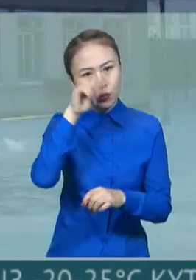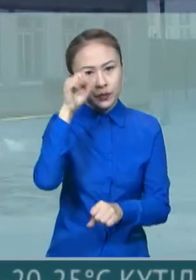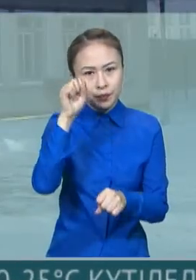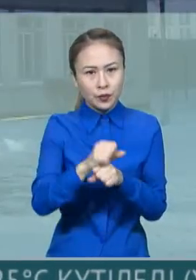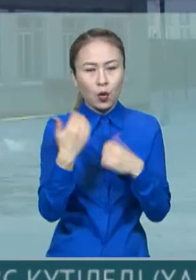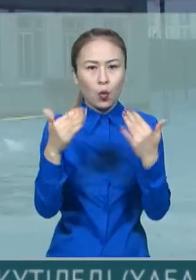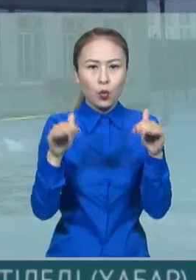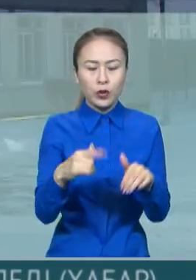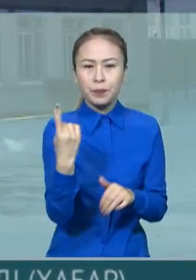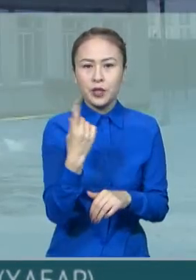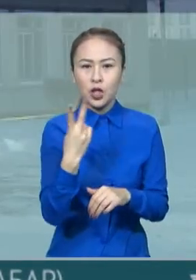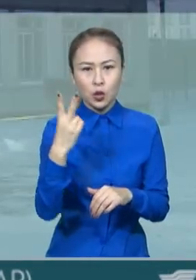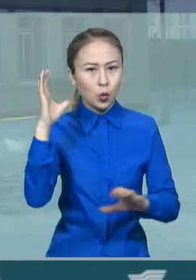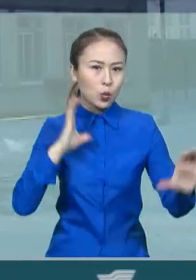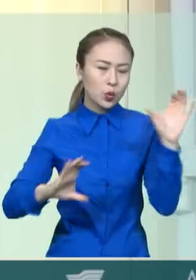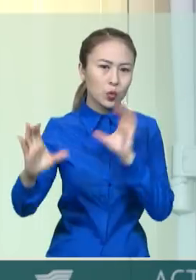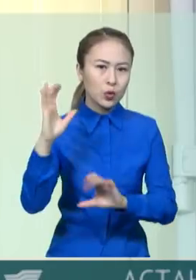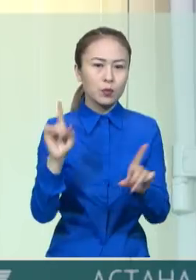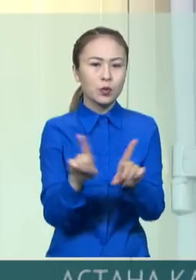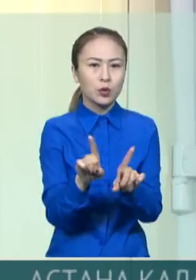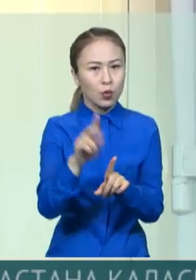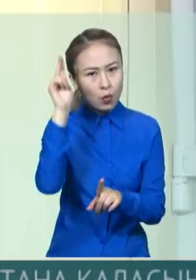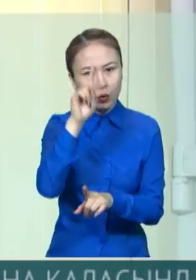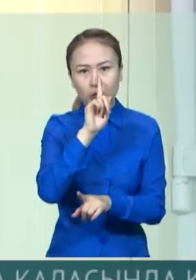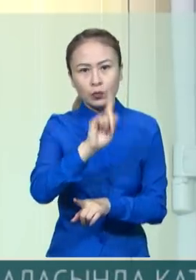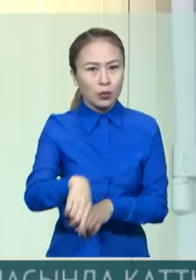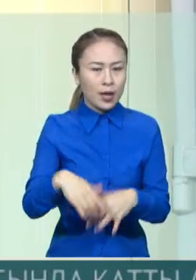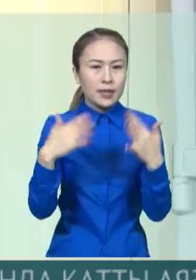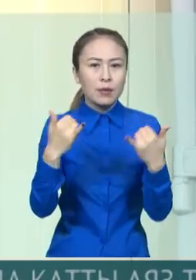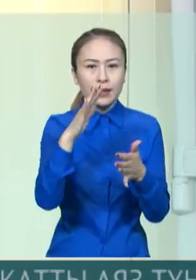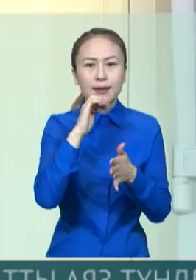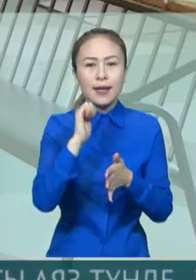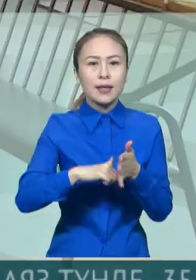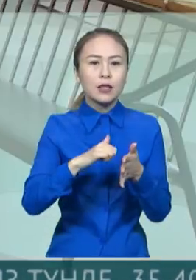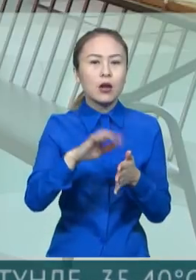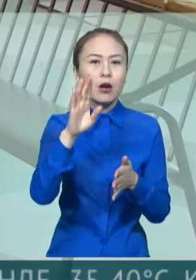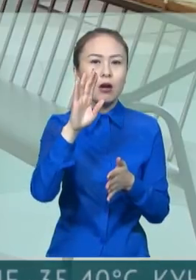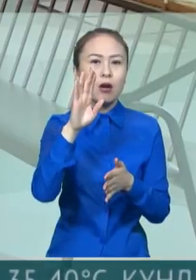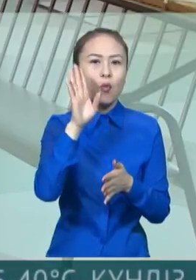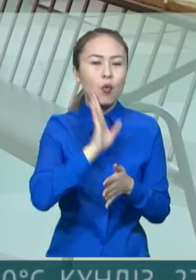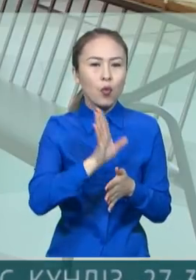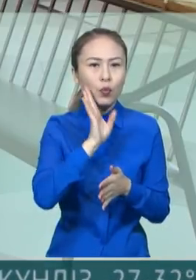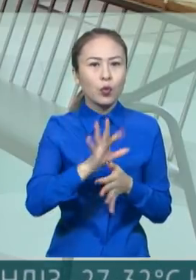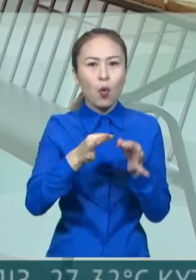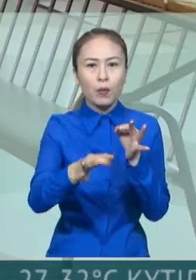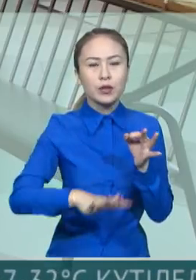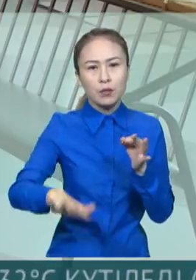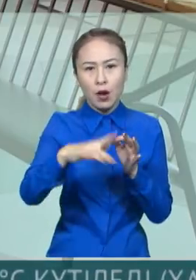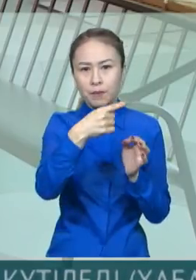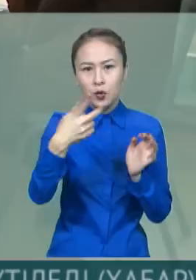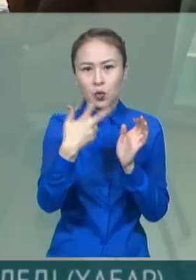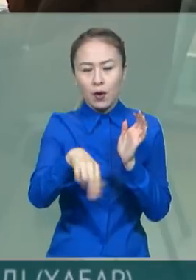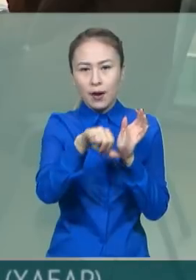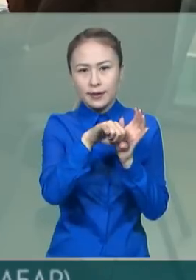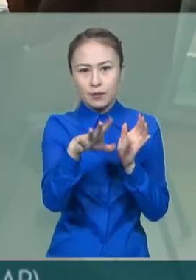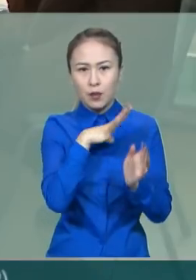тоқтатылды. Сондай-ақ колледждердің бірінші және екінші курс студенттері де бүгін оқымайды. Себебі таңертең облыс орталығының өзінде ауа температурасы